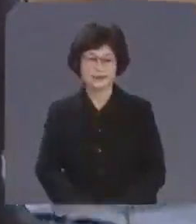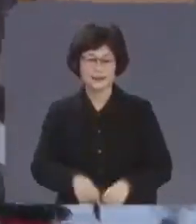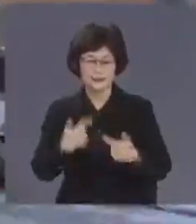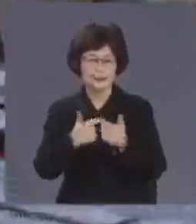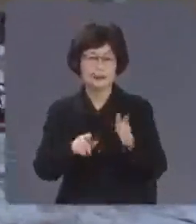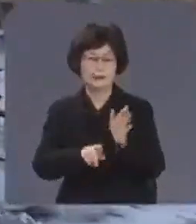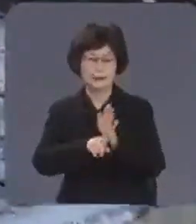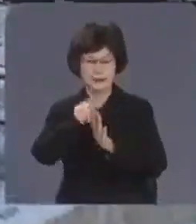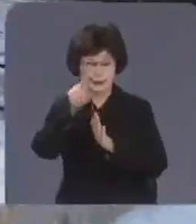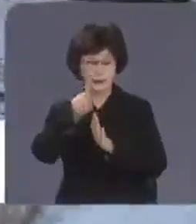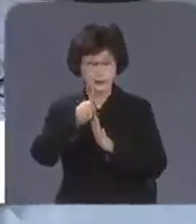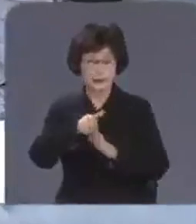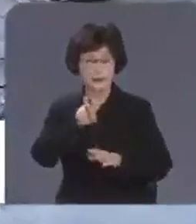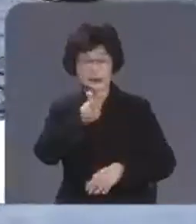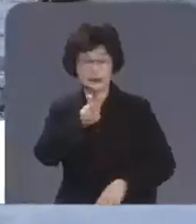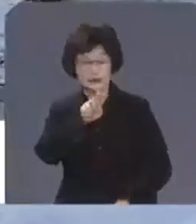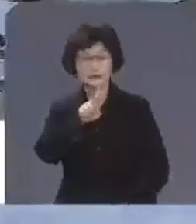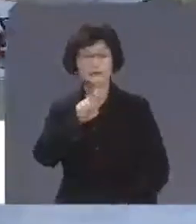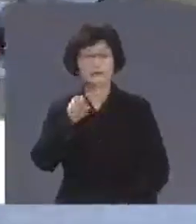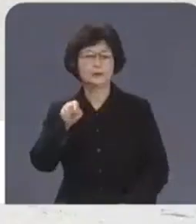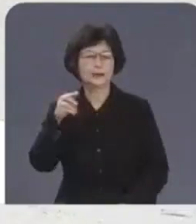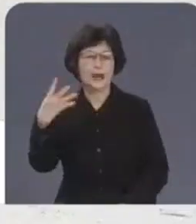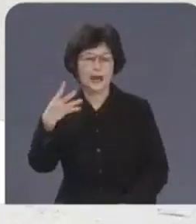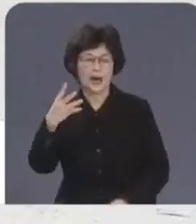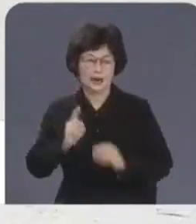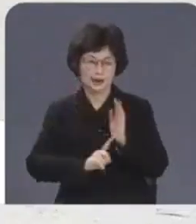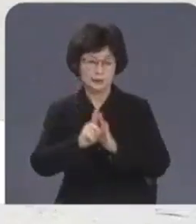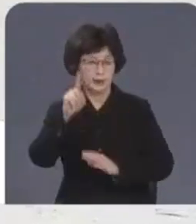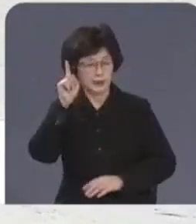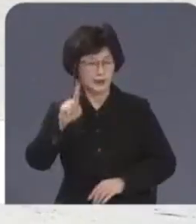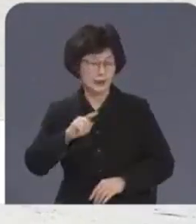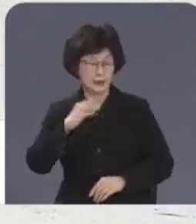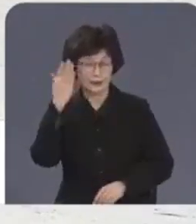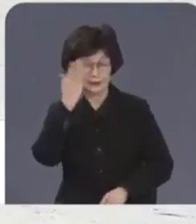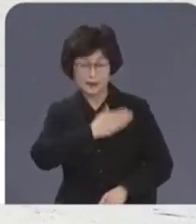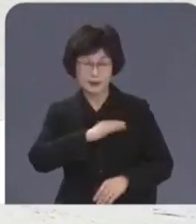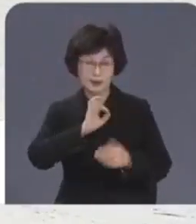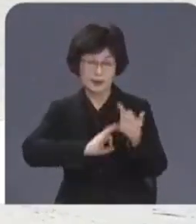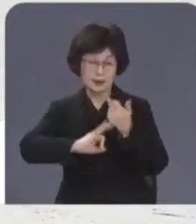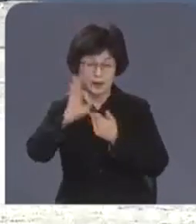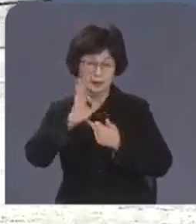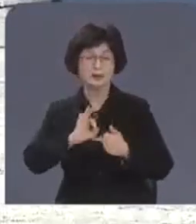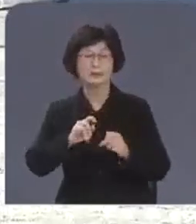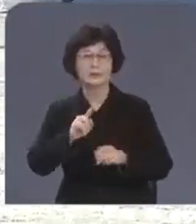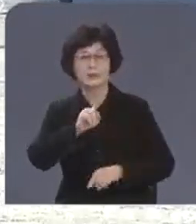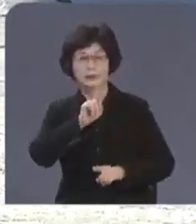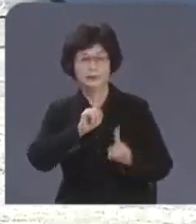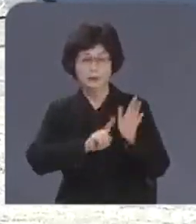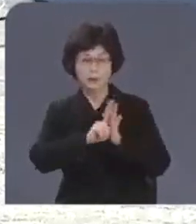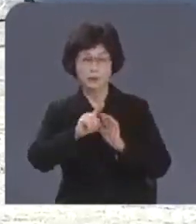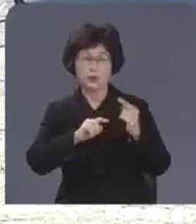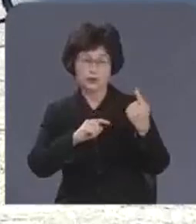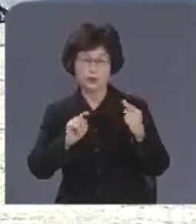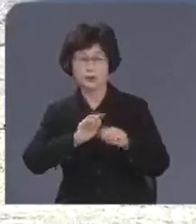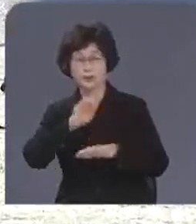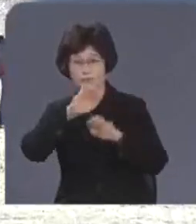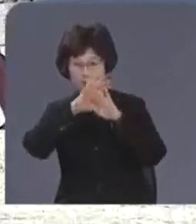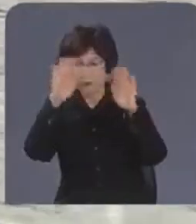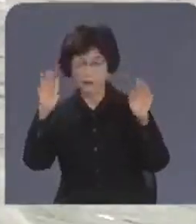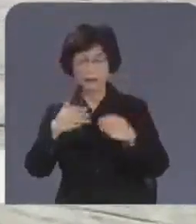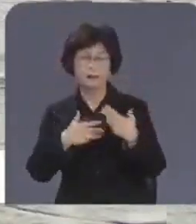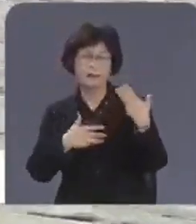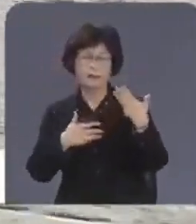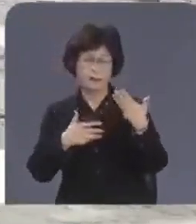최고 기온은 10.4도를 기록했습니다. 내일은 맑은 가운데 아침 최저 기온 1도, 낮 최고 기온은 8도로